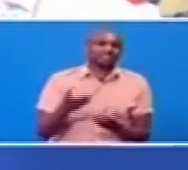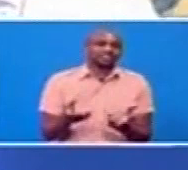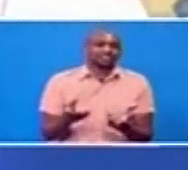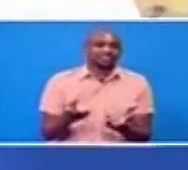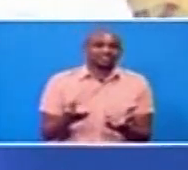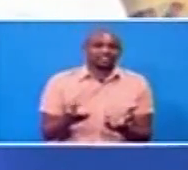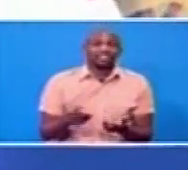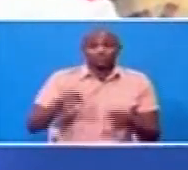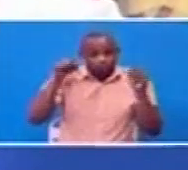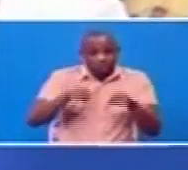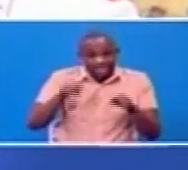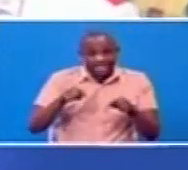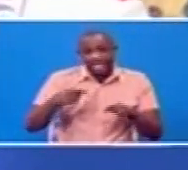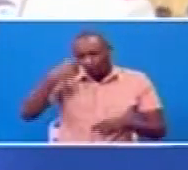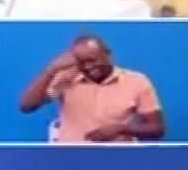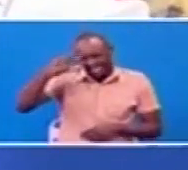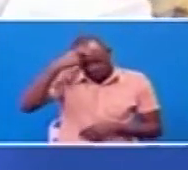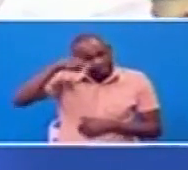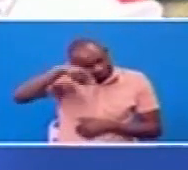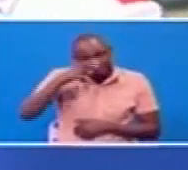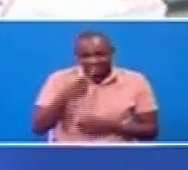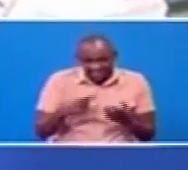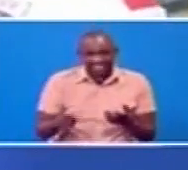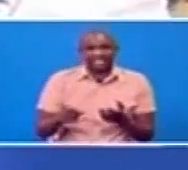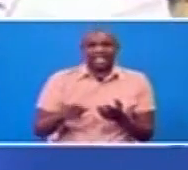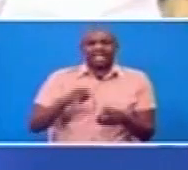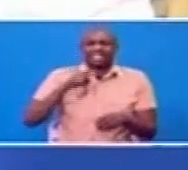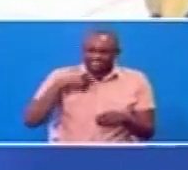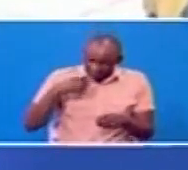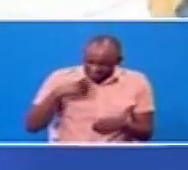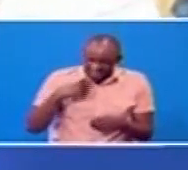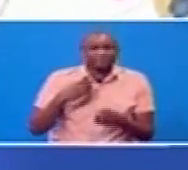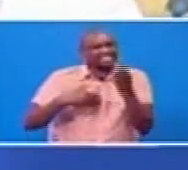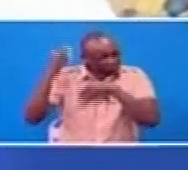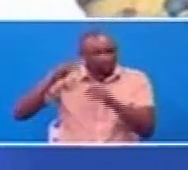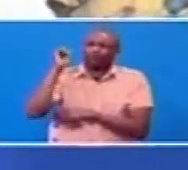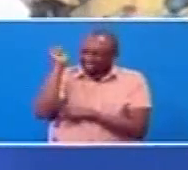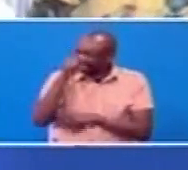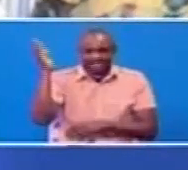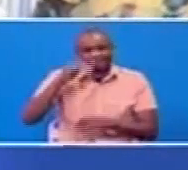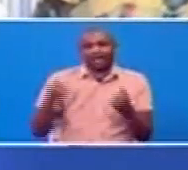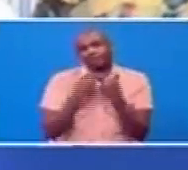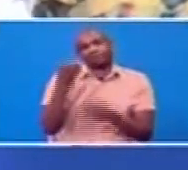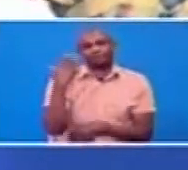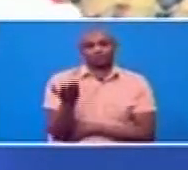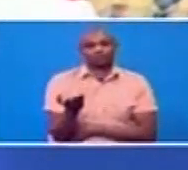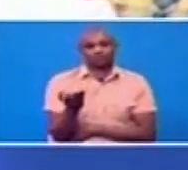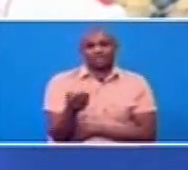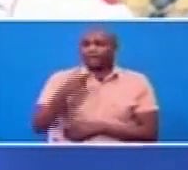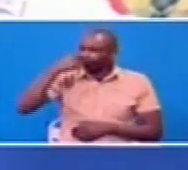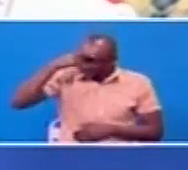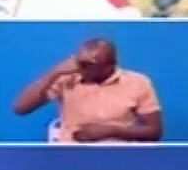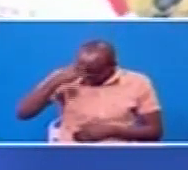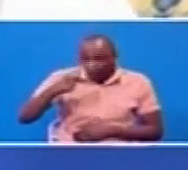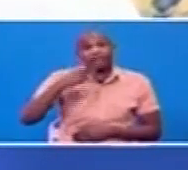That today, Wetangula has made the most unequivocal statement in the history of Kenya. Because Wetangula